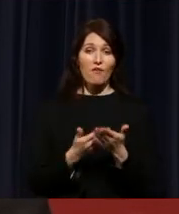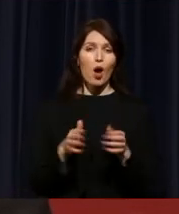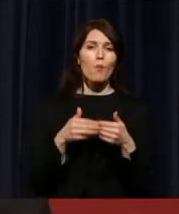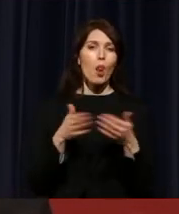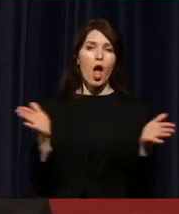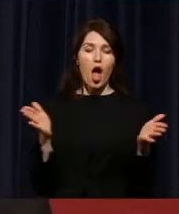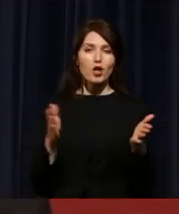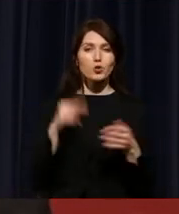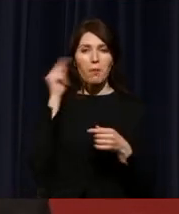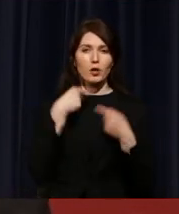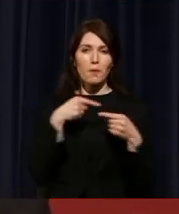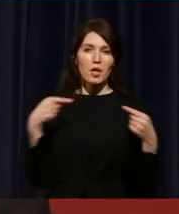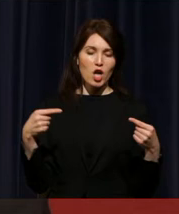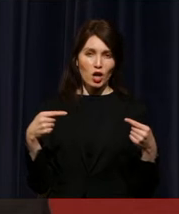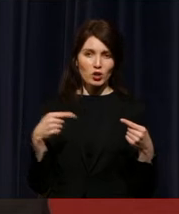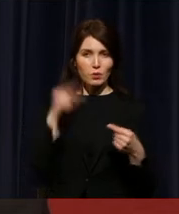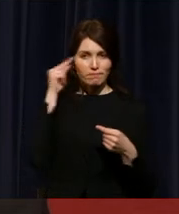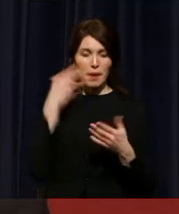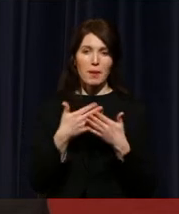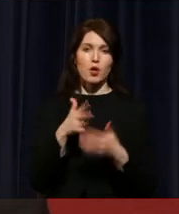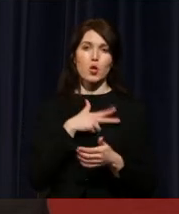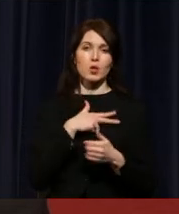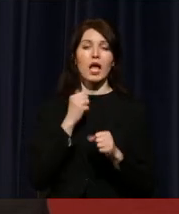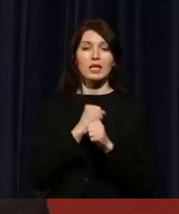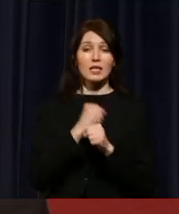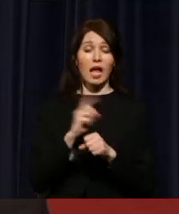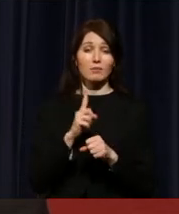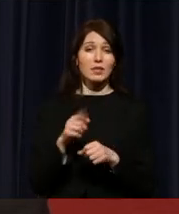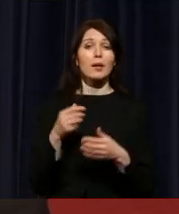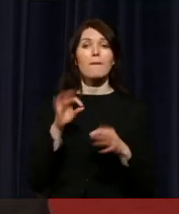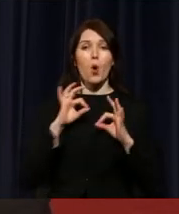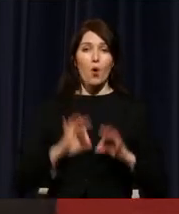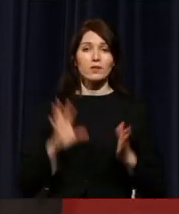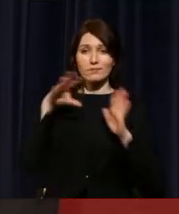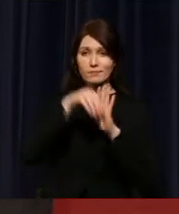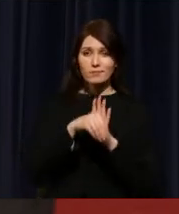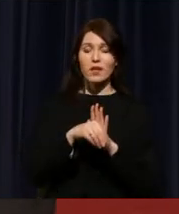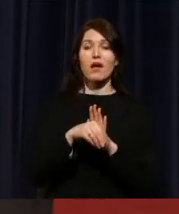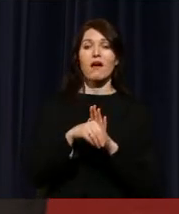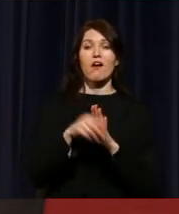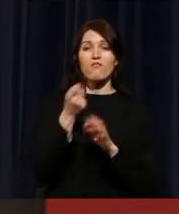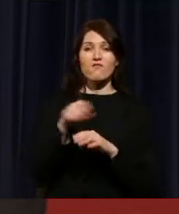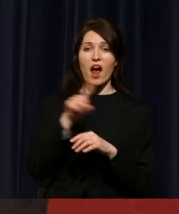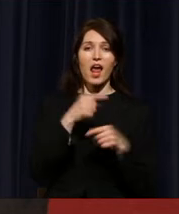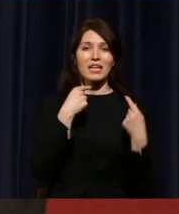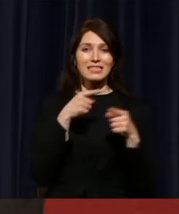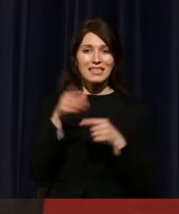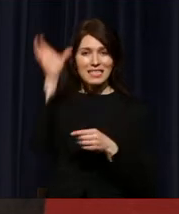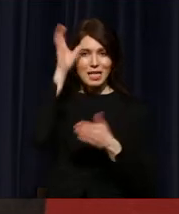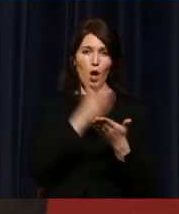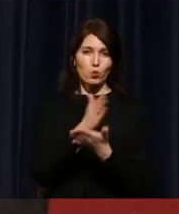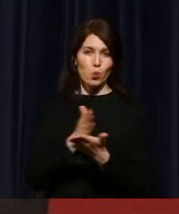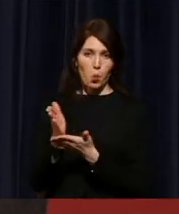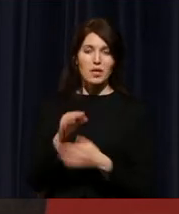plašu priekšmetu spektru. Un, respektīvi, sociālais darbs ir profesija, kas integrē sevī vairākas citas zinātņu